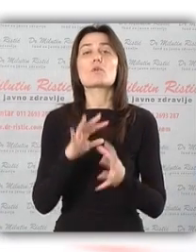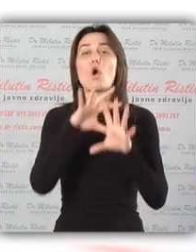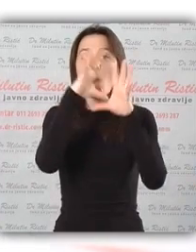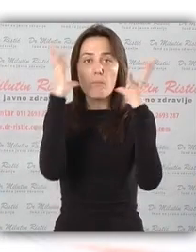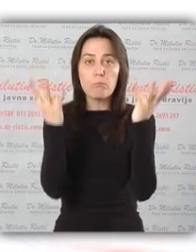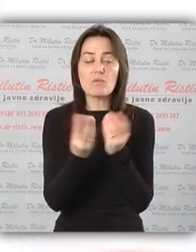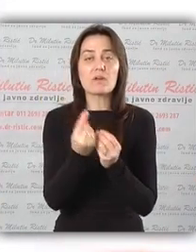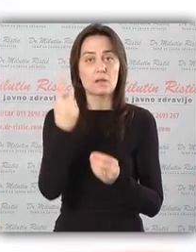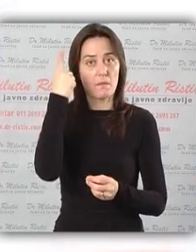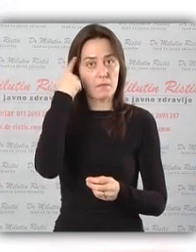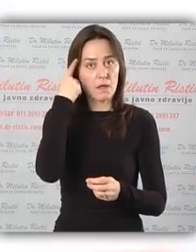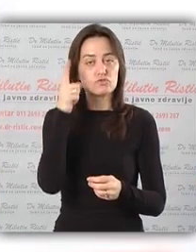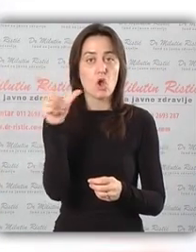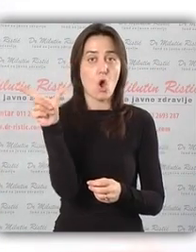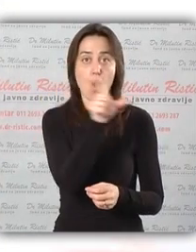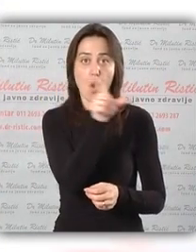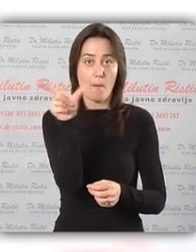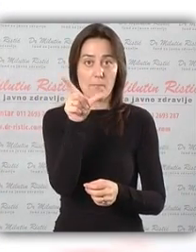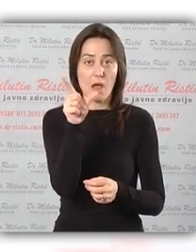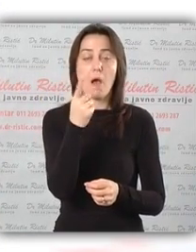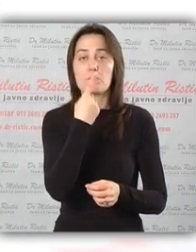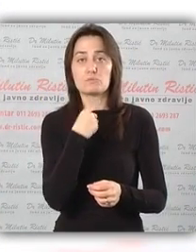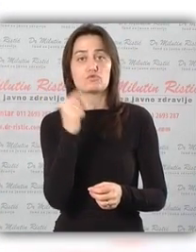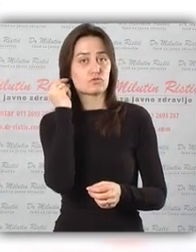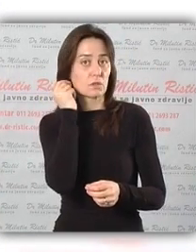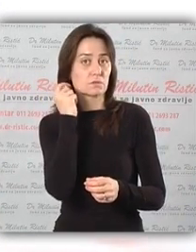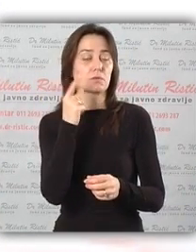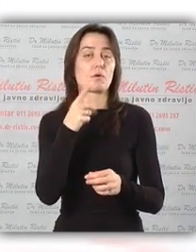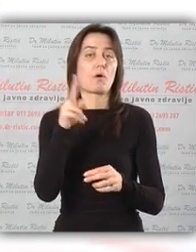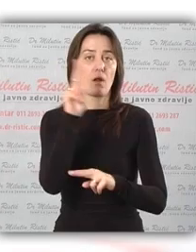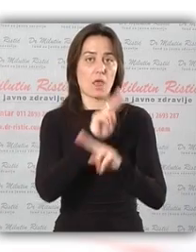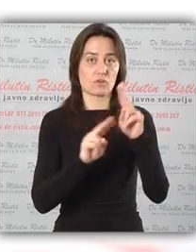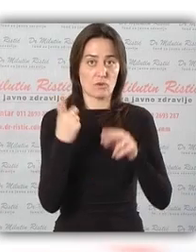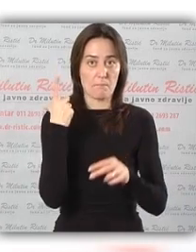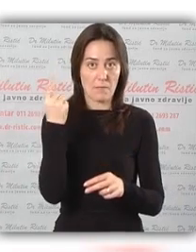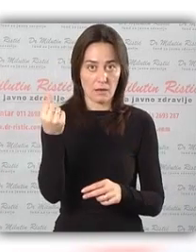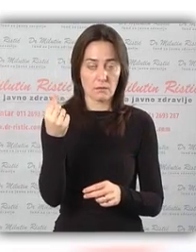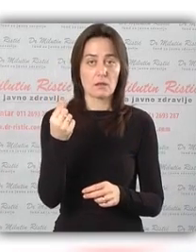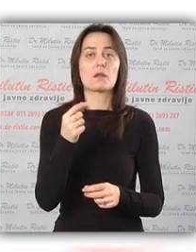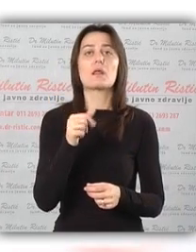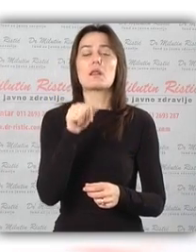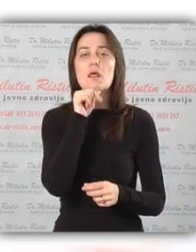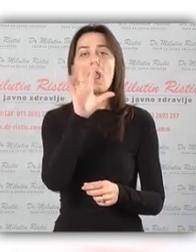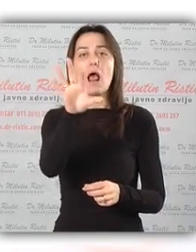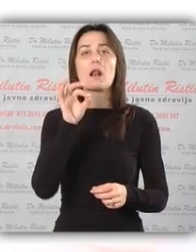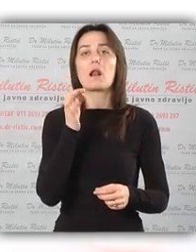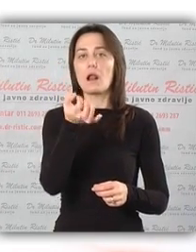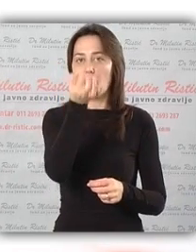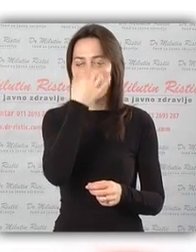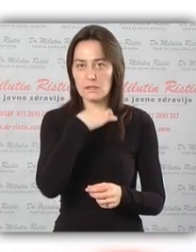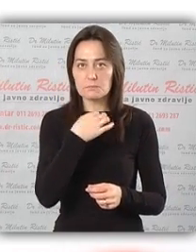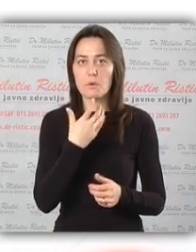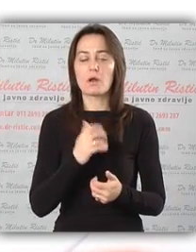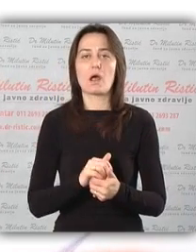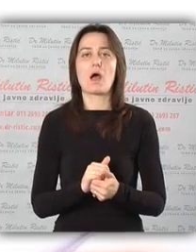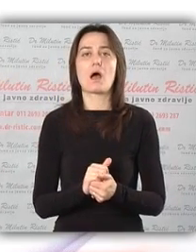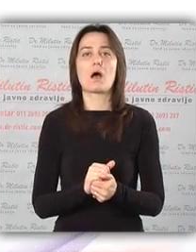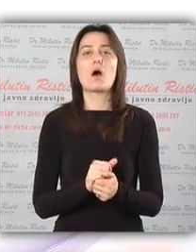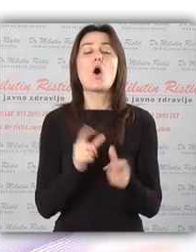trachomatis obuhvata znači, lečenje oba partnera. Lek izbora je azitromicin i